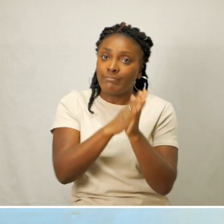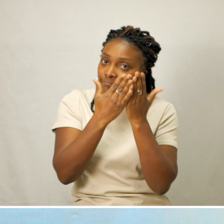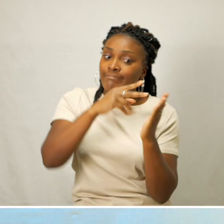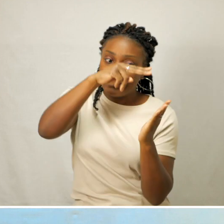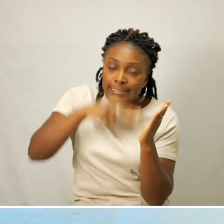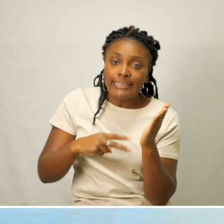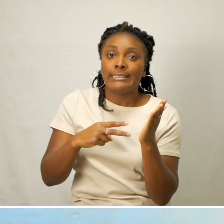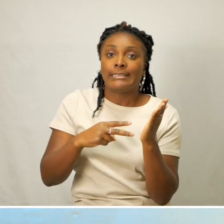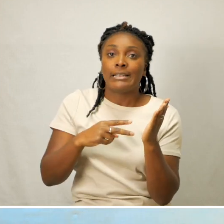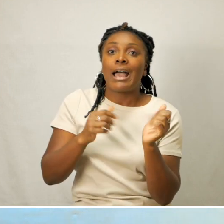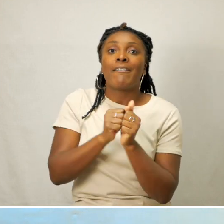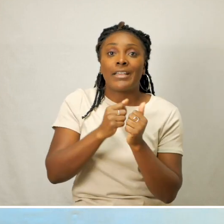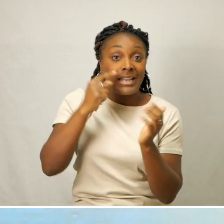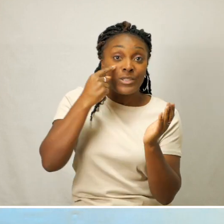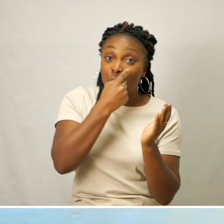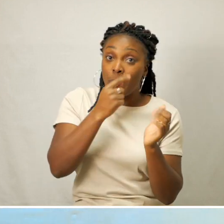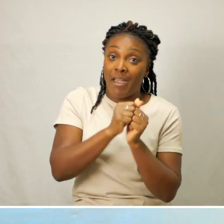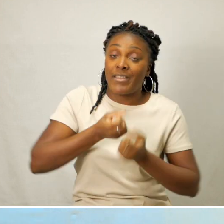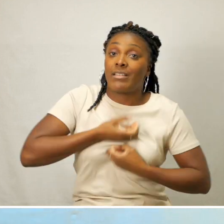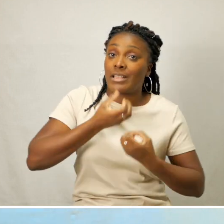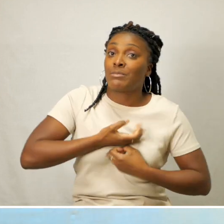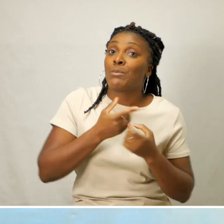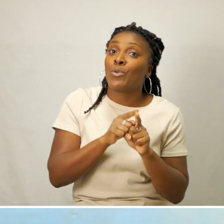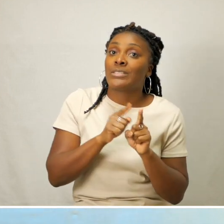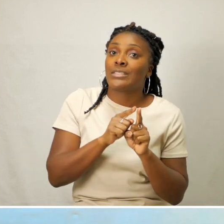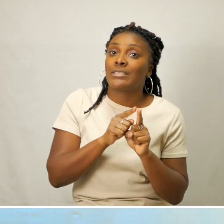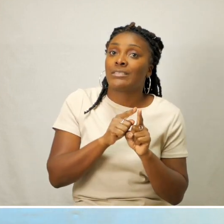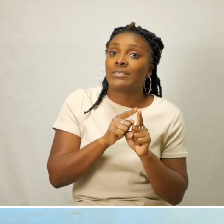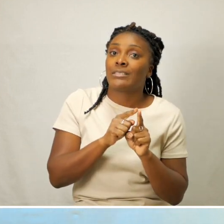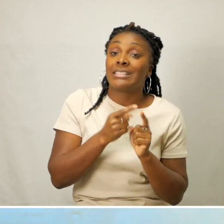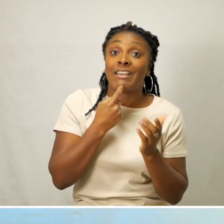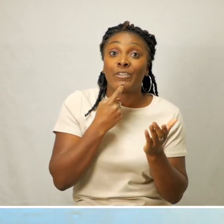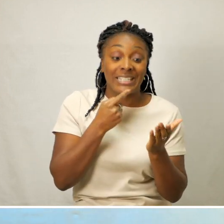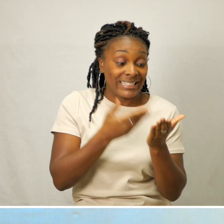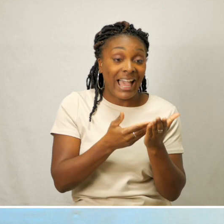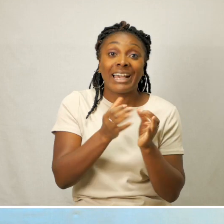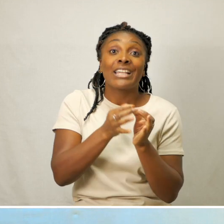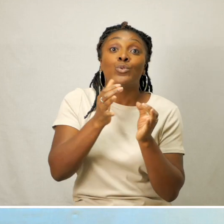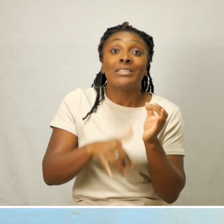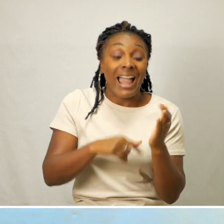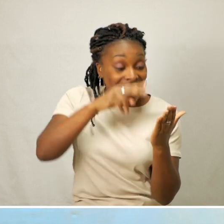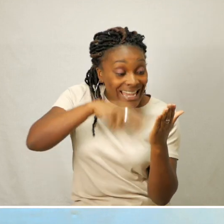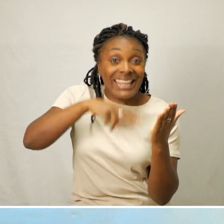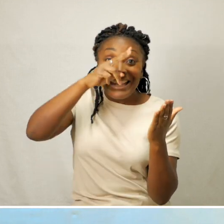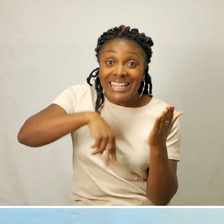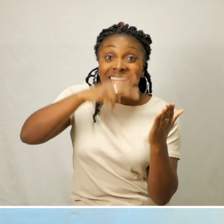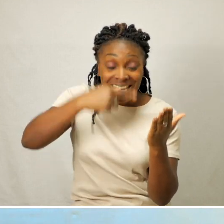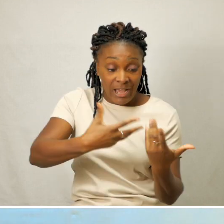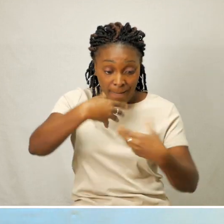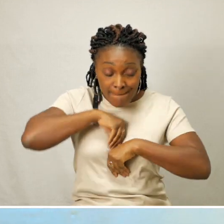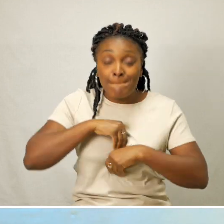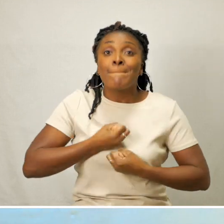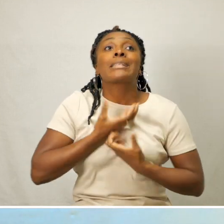parole de Dieu avec ta bouche seulement quand tu l'as assimilée. Donc en fait, Dieu parle déjà du résultat. À dire, eh bien, quand tu vas commencer à l'assimiler, tu